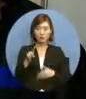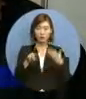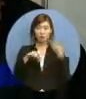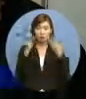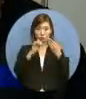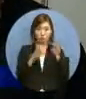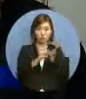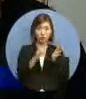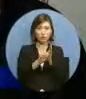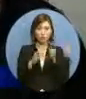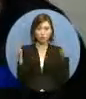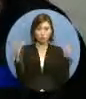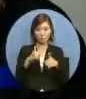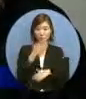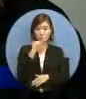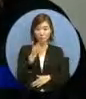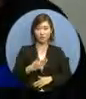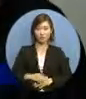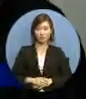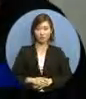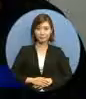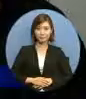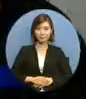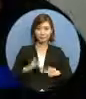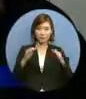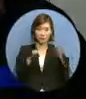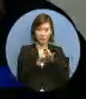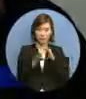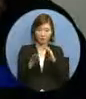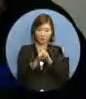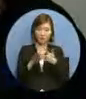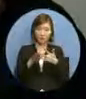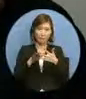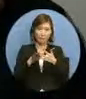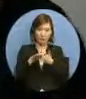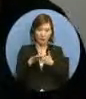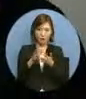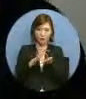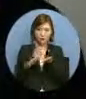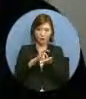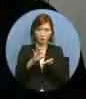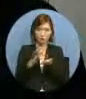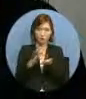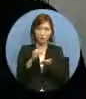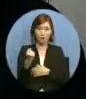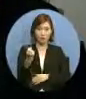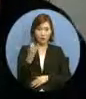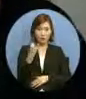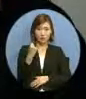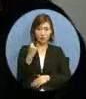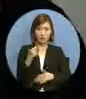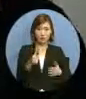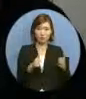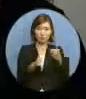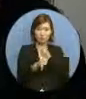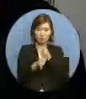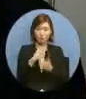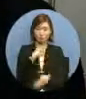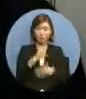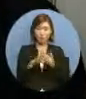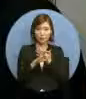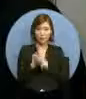절감을 했더라구요 어 집에서 살고 있는 에너지 아 잡고 싶은 분들은